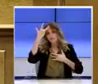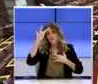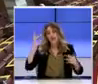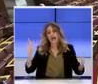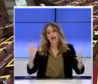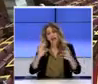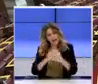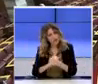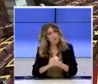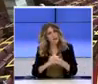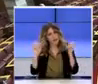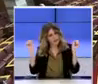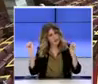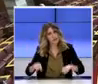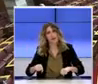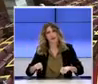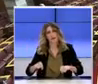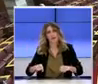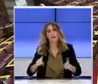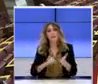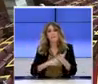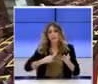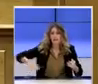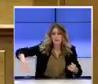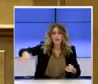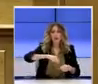συλλογικότητας, μια νέα συνείδηση αλληλεγγύης.